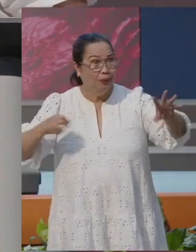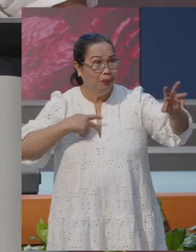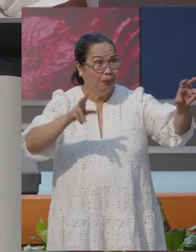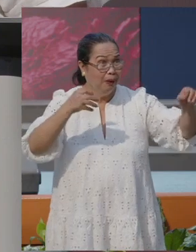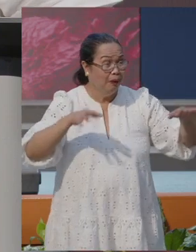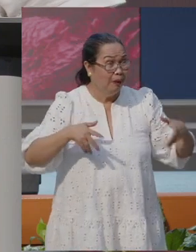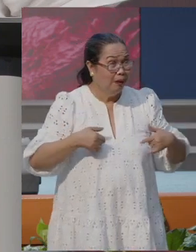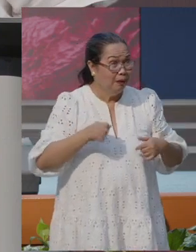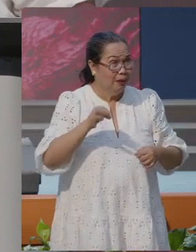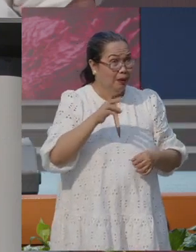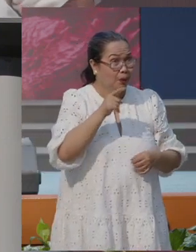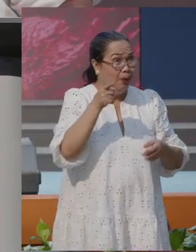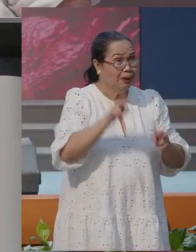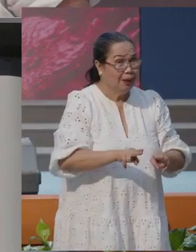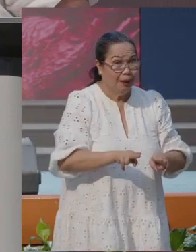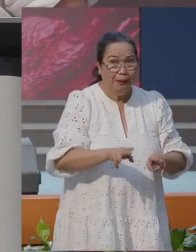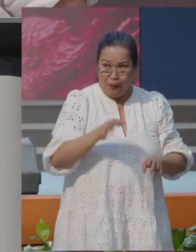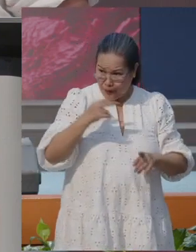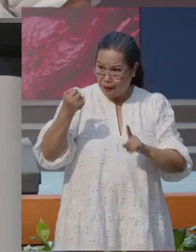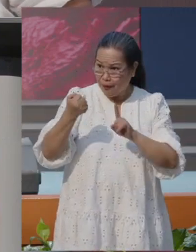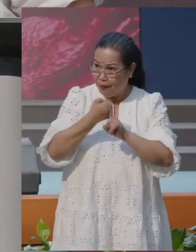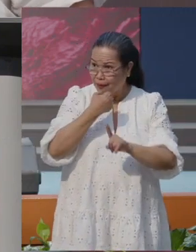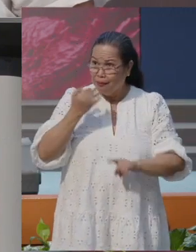Pag merong nanakit sa akin,